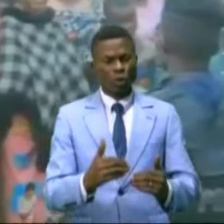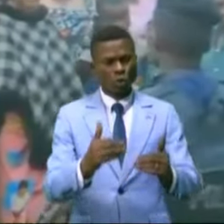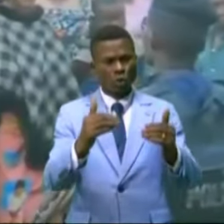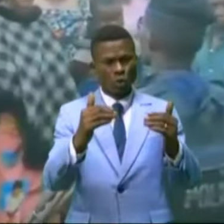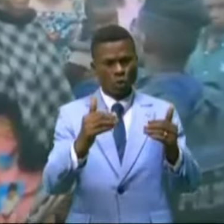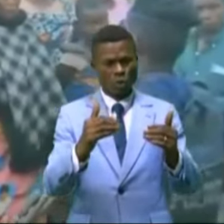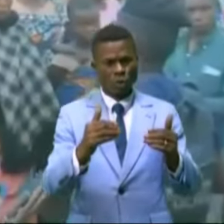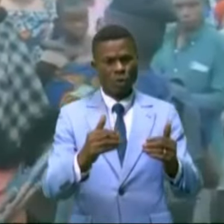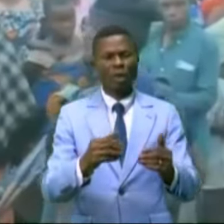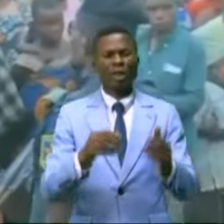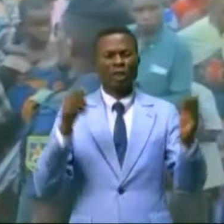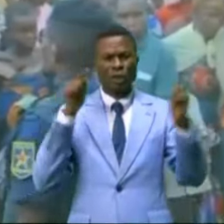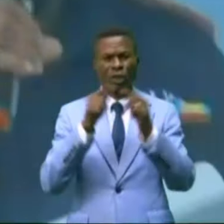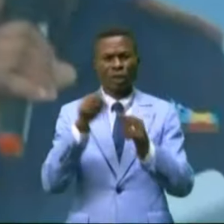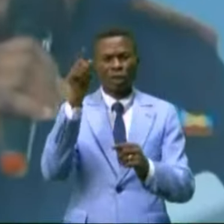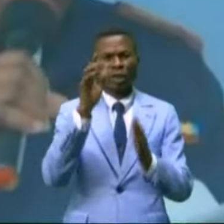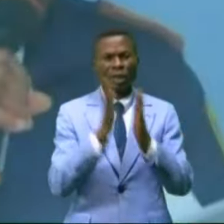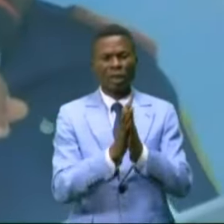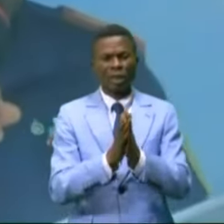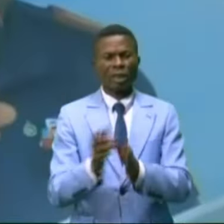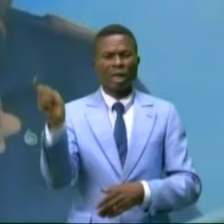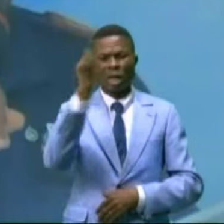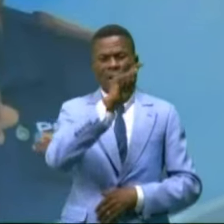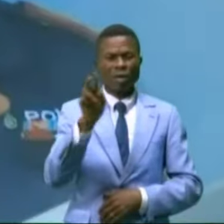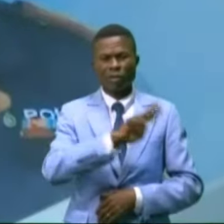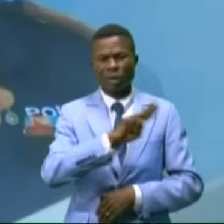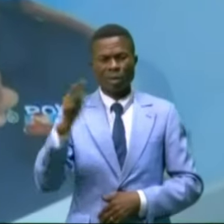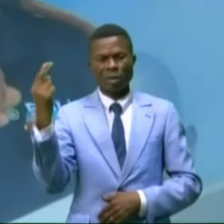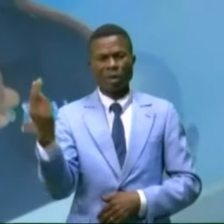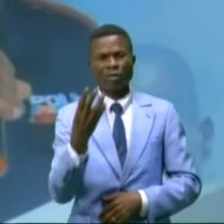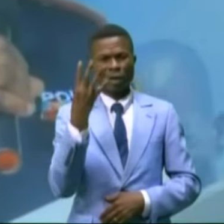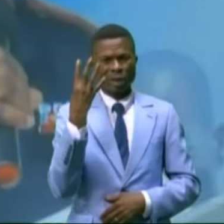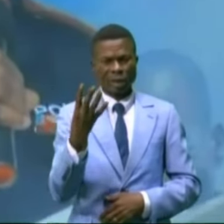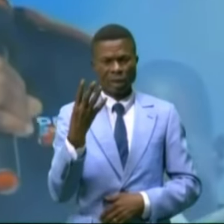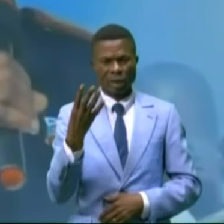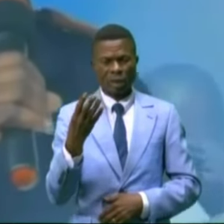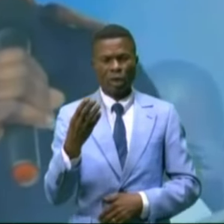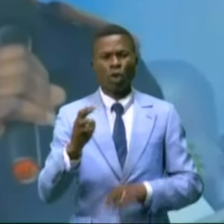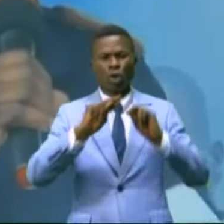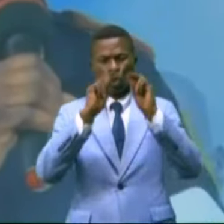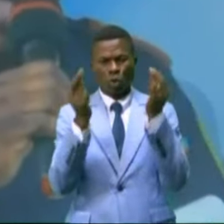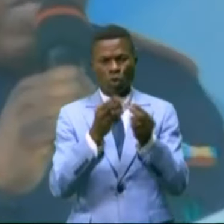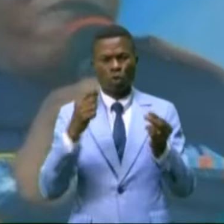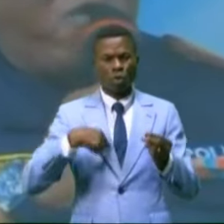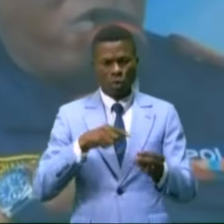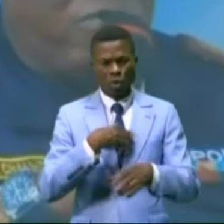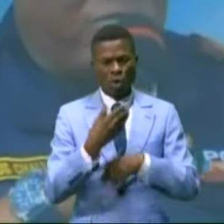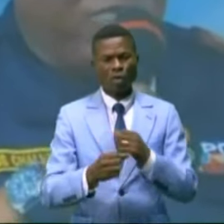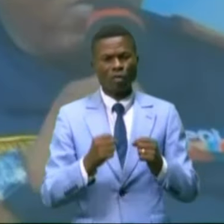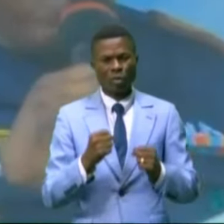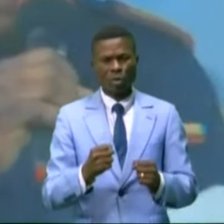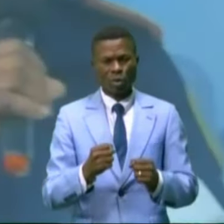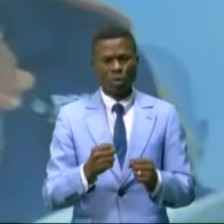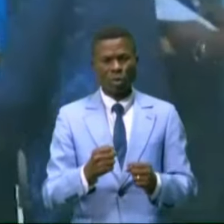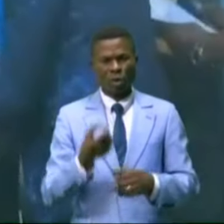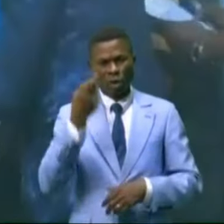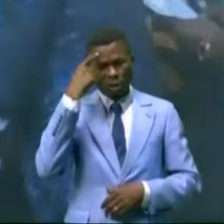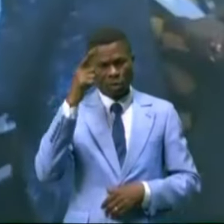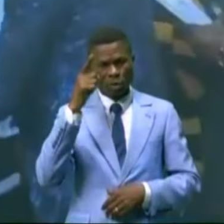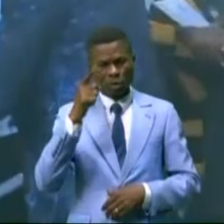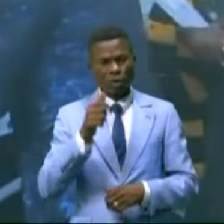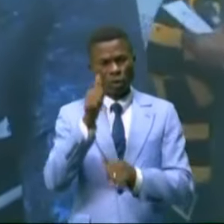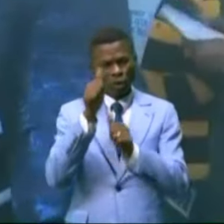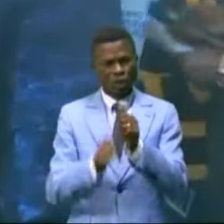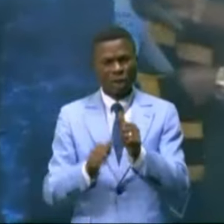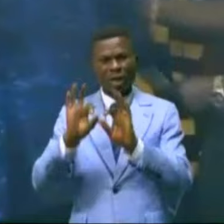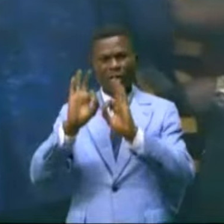jusqu'au 10 avril 2024 nos équipes neeront aucun effort pour que chaque